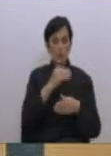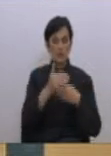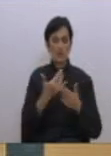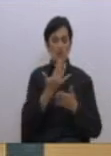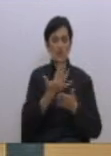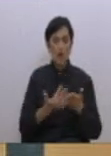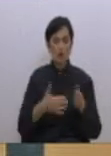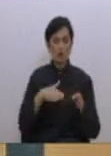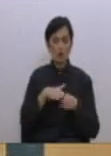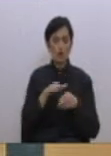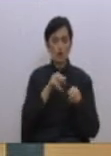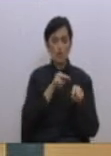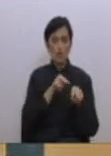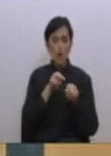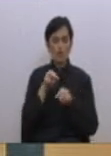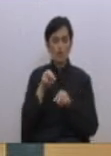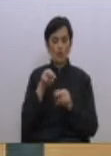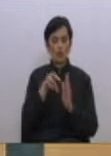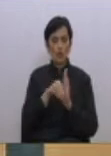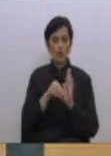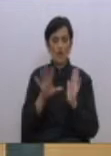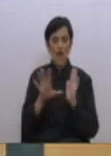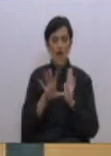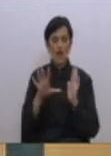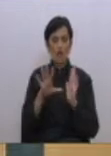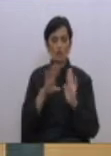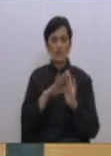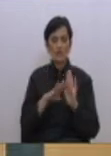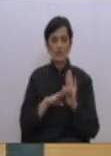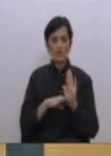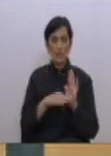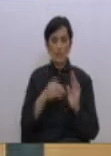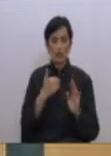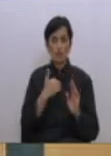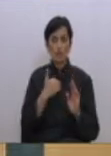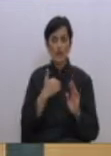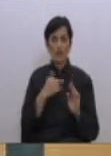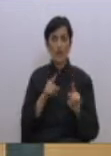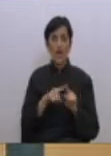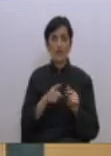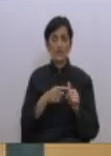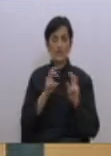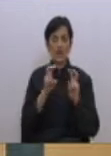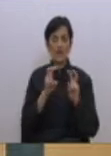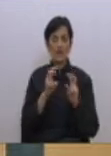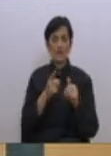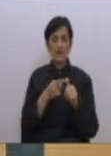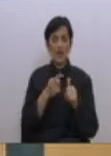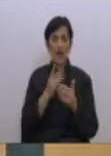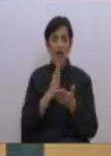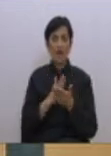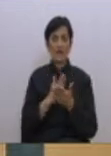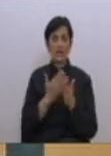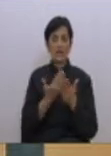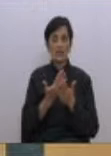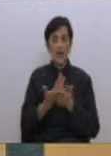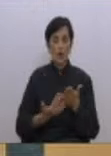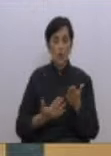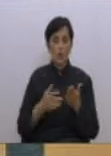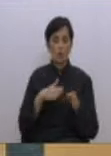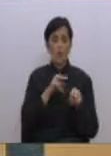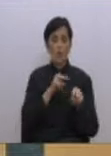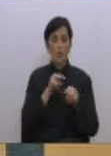დანერგა პრაქტიკაში მონიტორინგის ელექტრონული სისტემა, ჩვენ ასევე ძახით არის, რომელსაც რეკომენდაციების